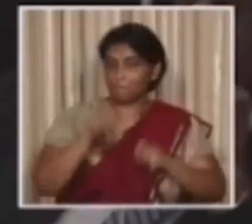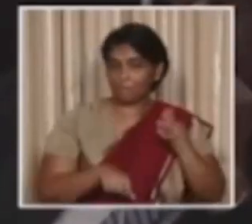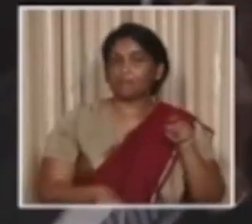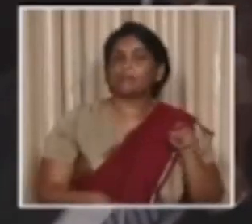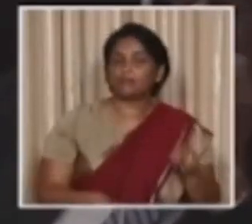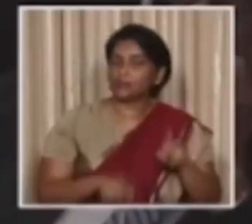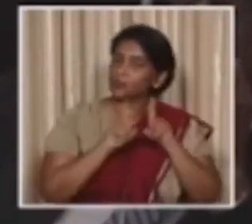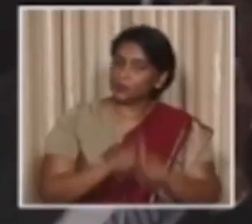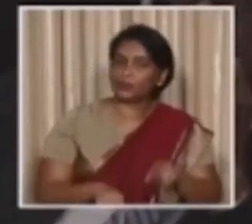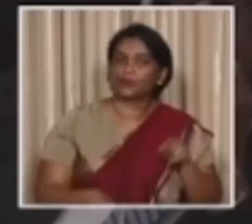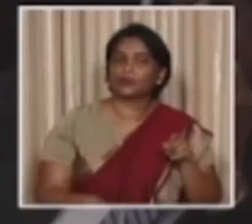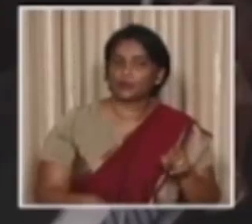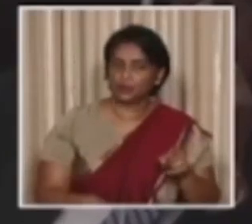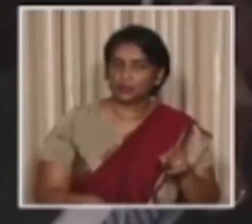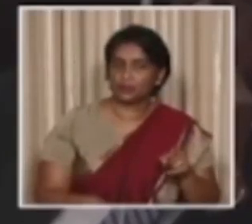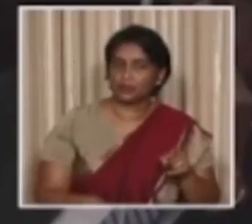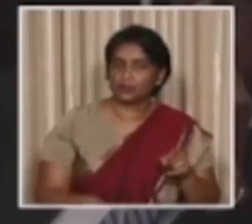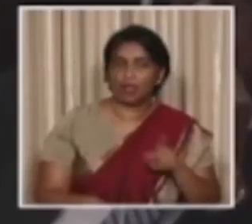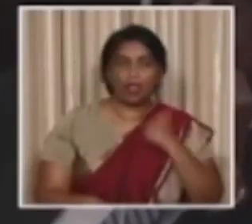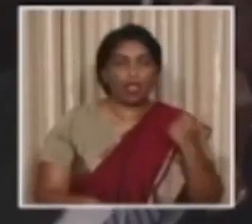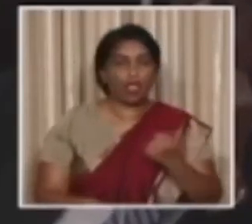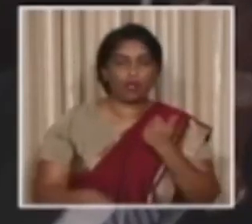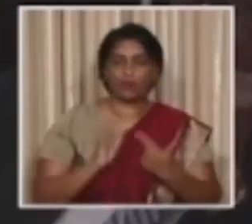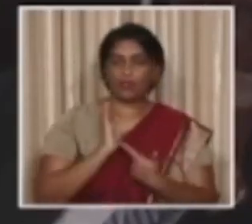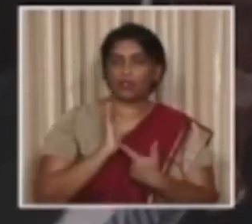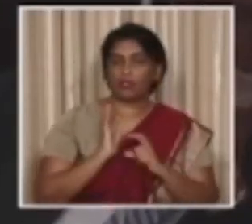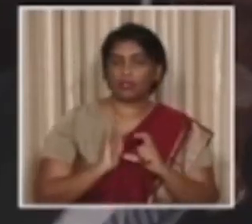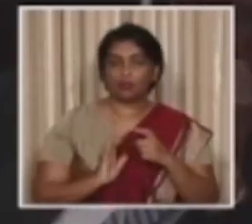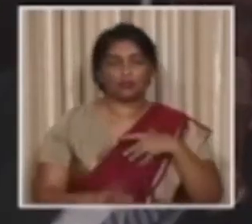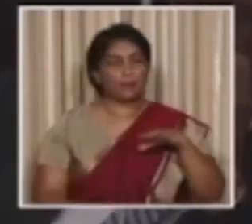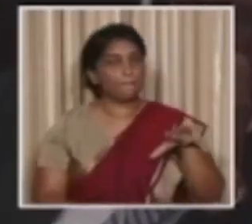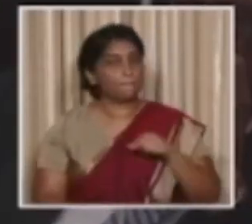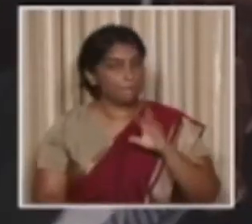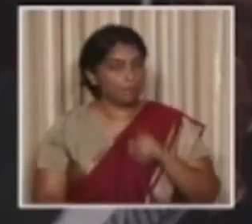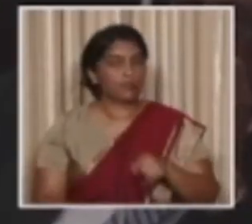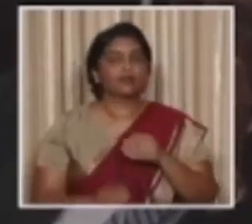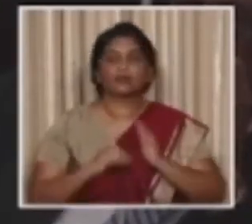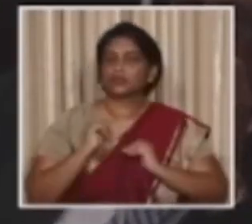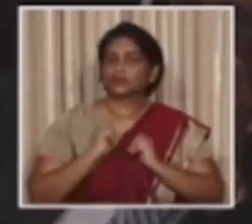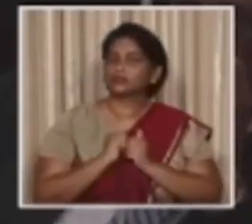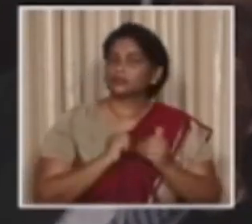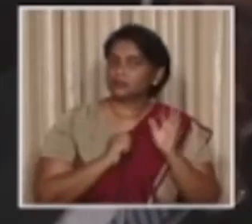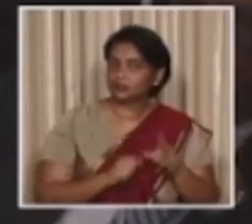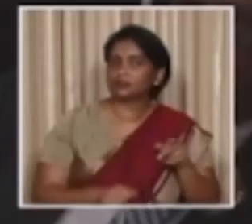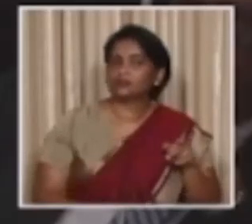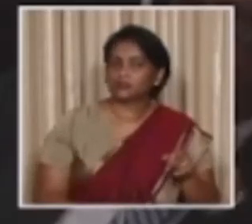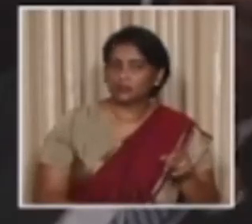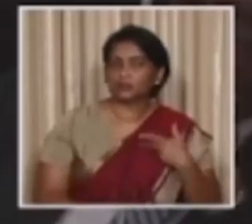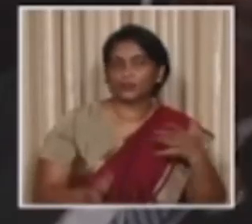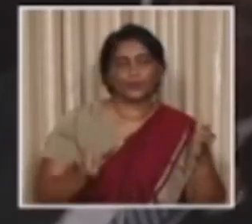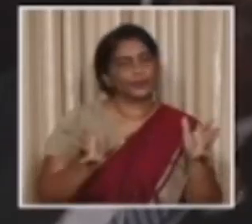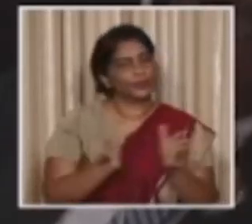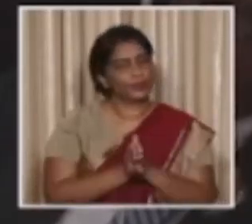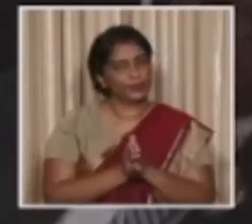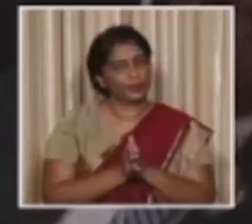ඒ වාගේම නව තාක්ෂණය ප්‍රයෝජනයට ගැනීම සඳහා වූ ක්‍රියාදාමයට එක්කර